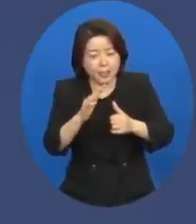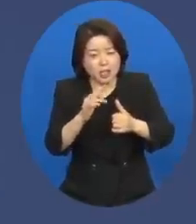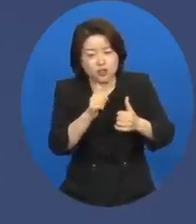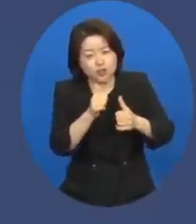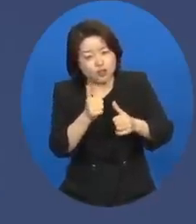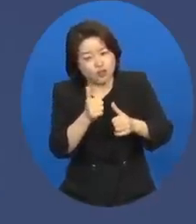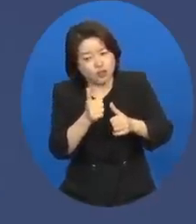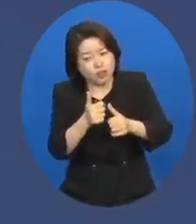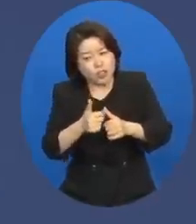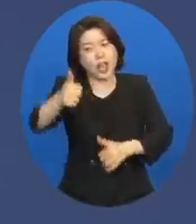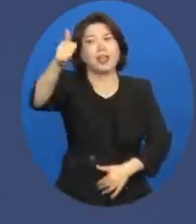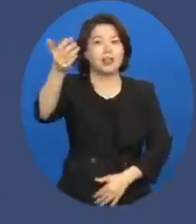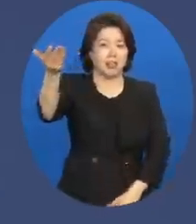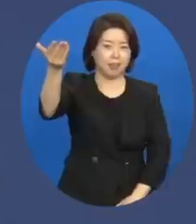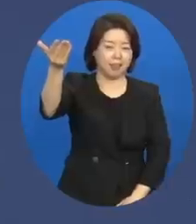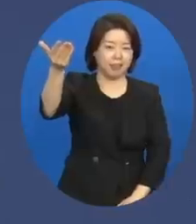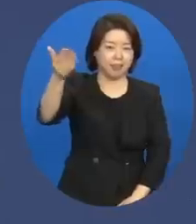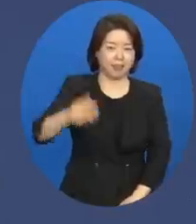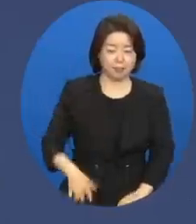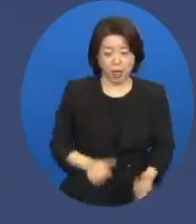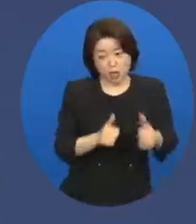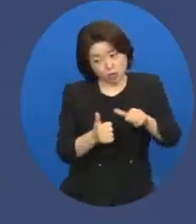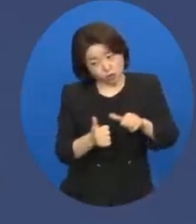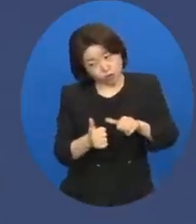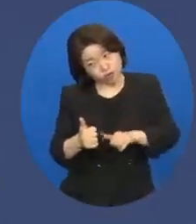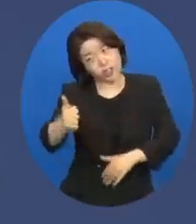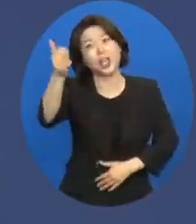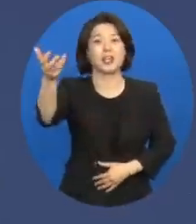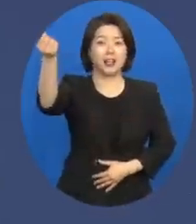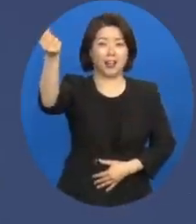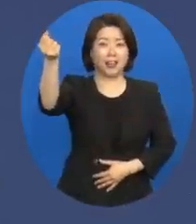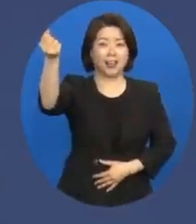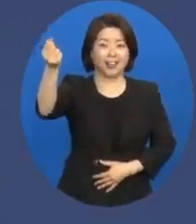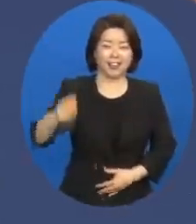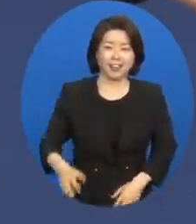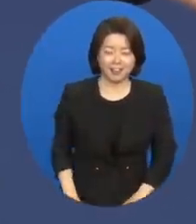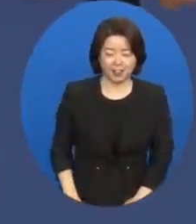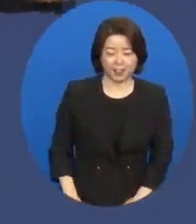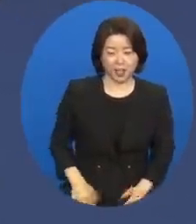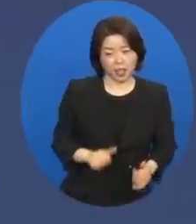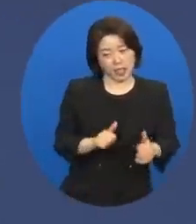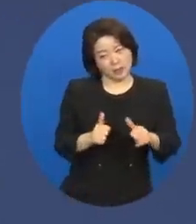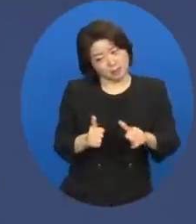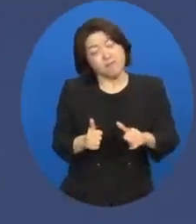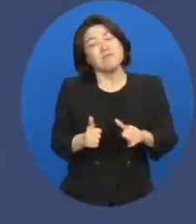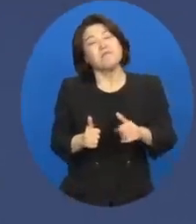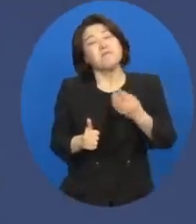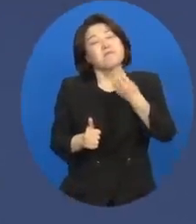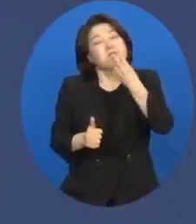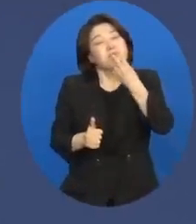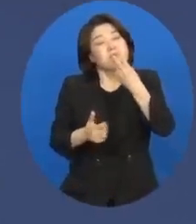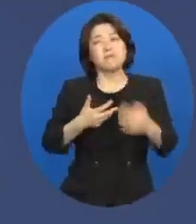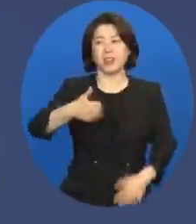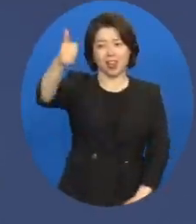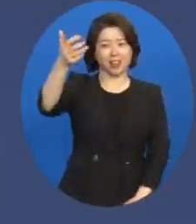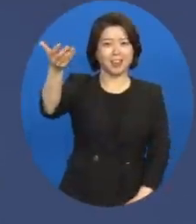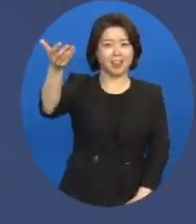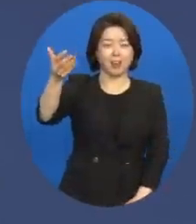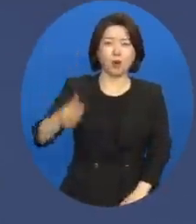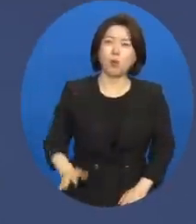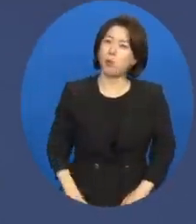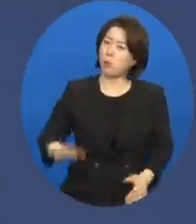없으니까 죽! 한 호흡. 템포 끊고, 그 다음에 깨 있네. 이랬더니 막 이게